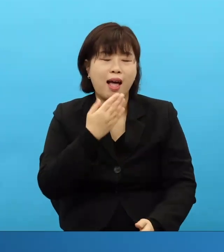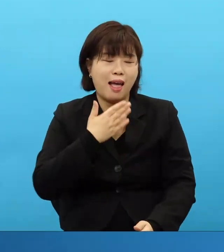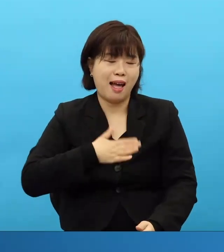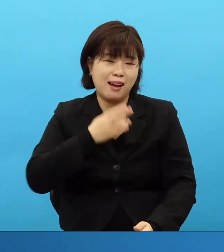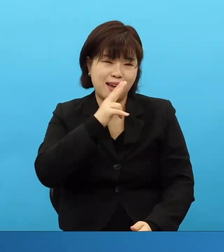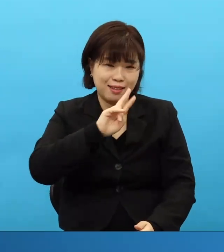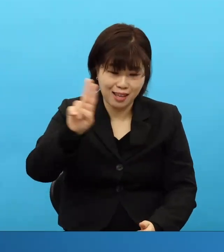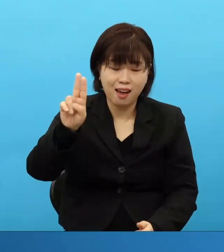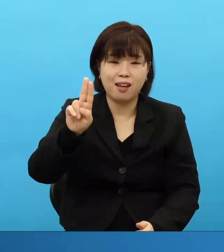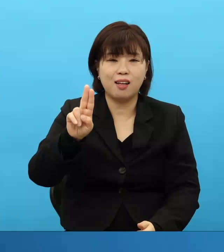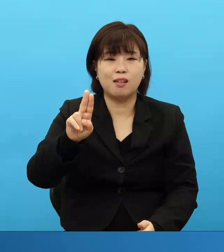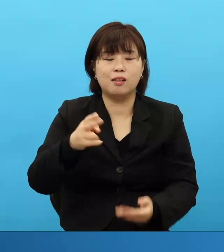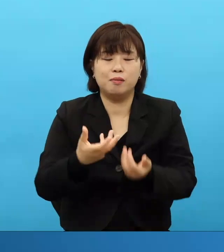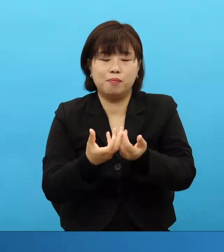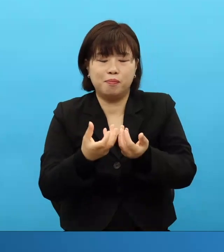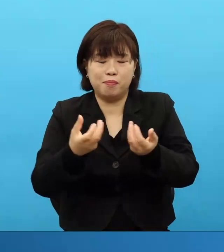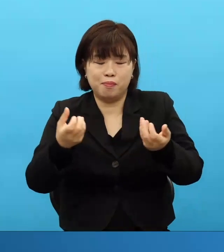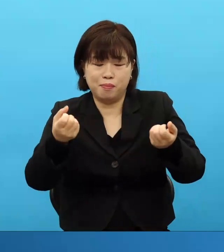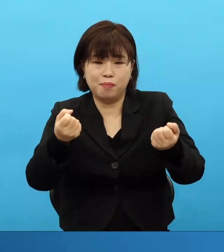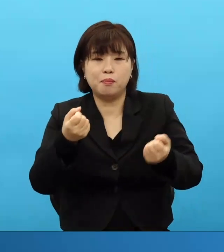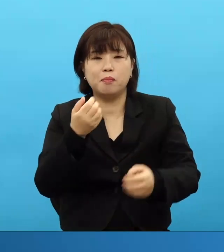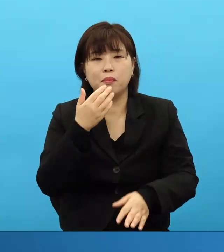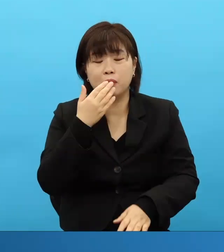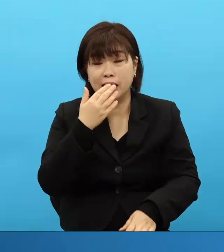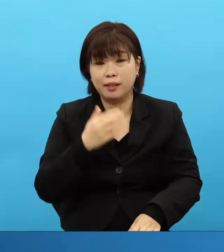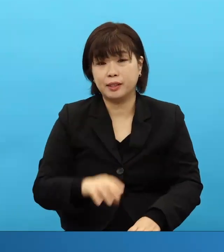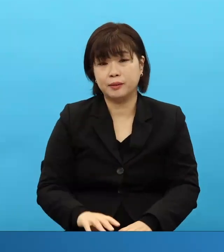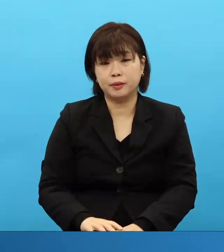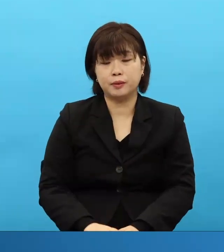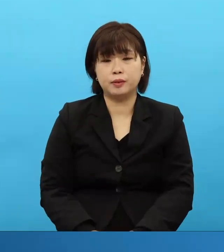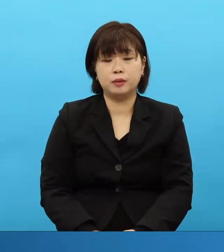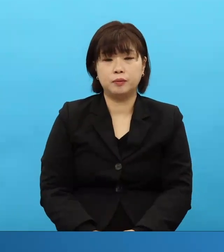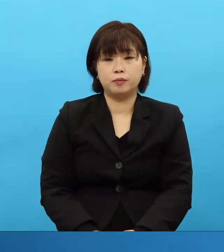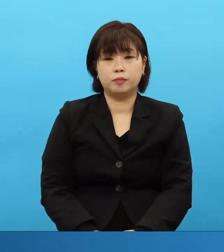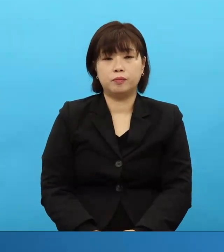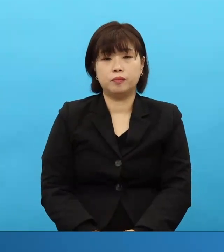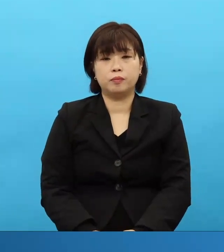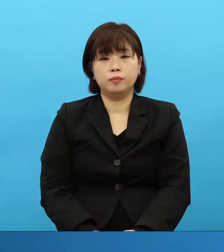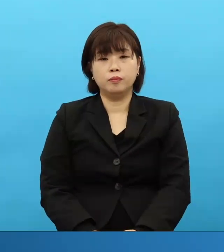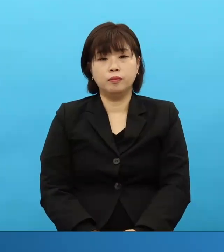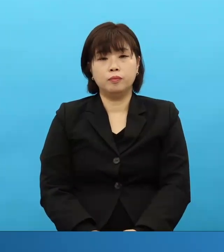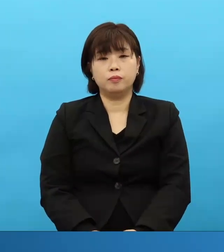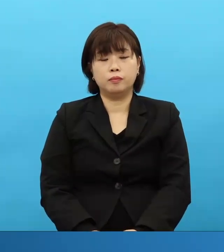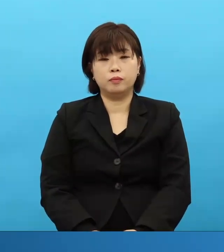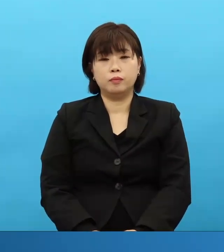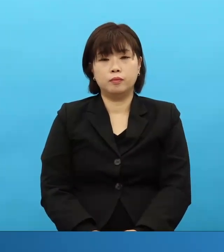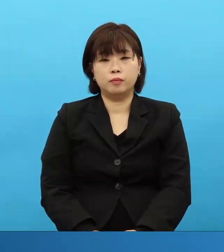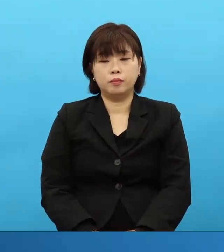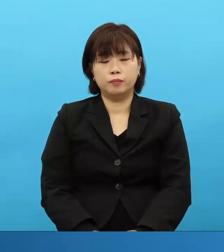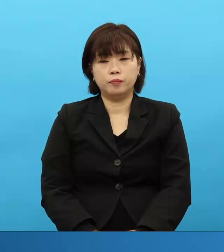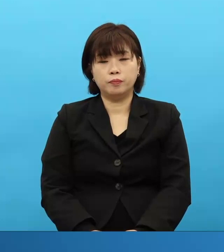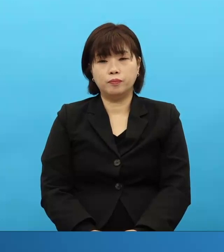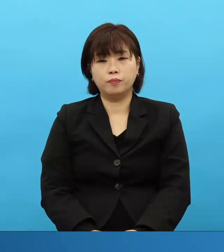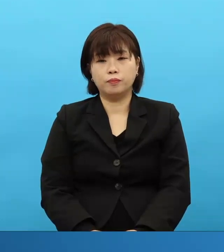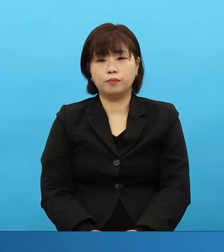이걸 내용으로 갖고 있어요. So remember, you must have this as your content. 그다음 뭡니까? And then what? 그렇다면